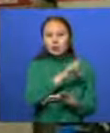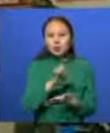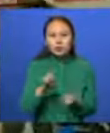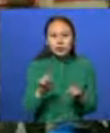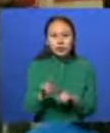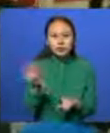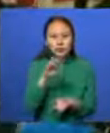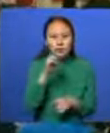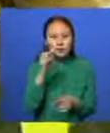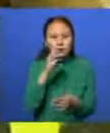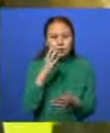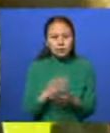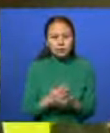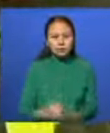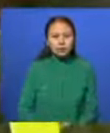нәпақасыз қалады деген сөз.